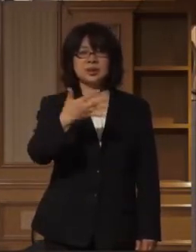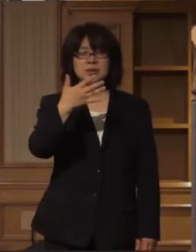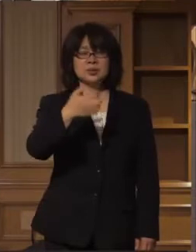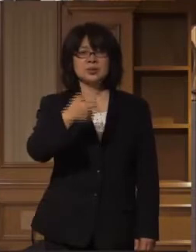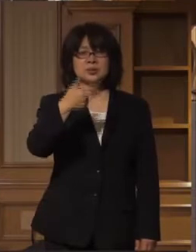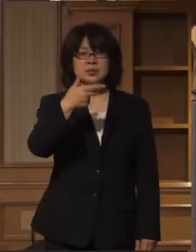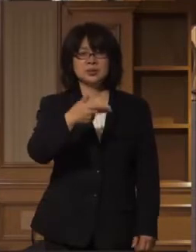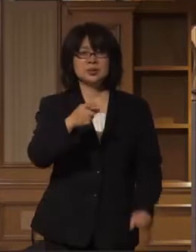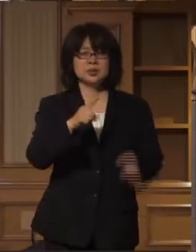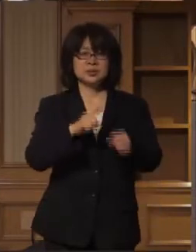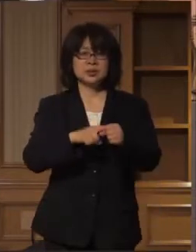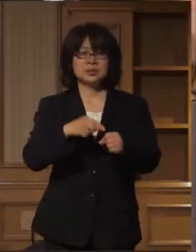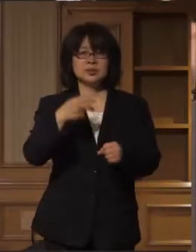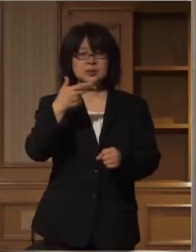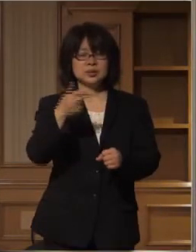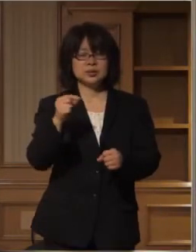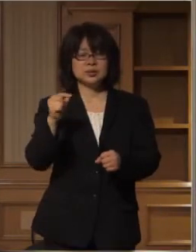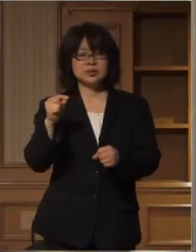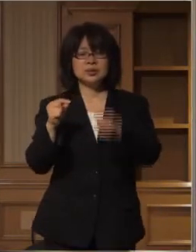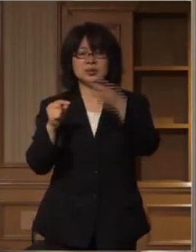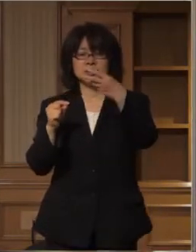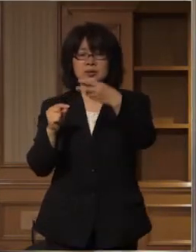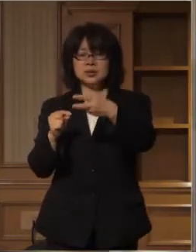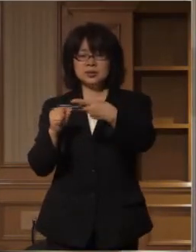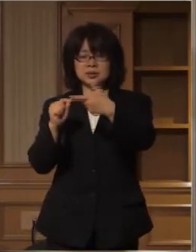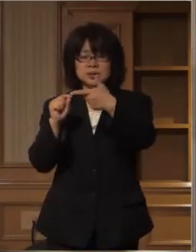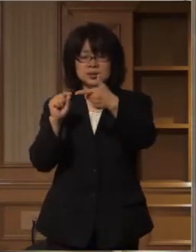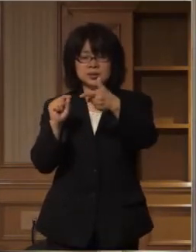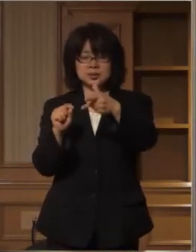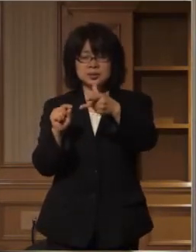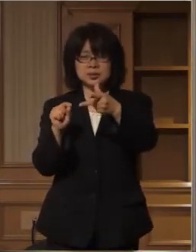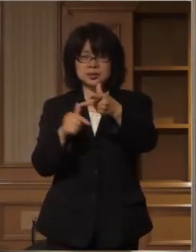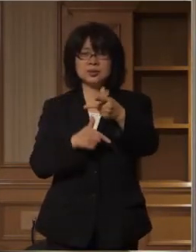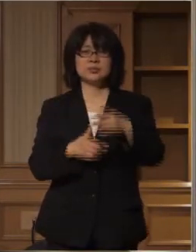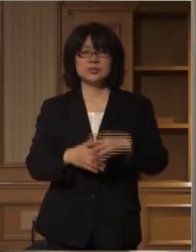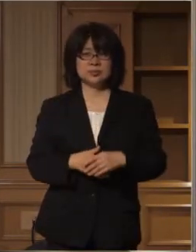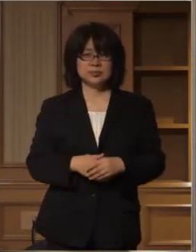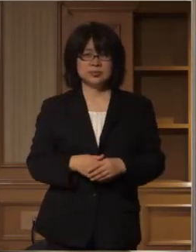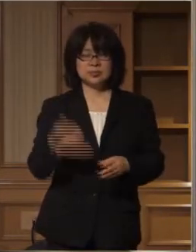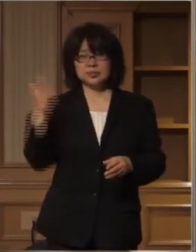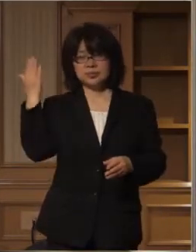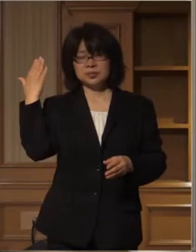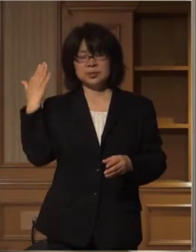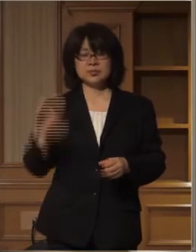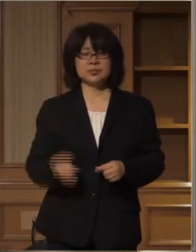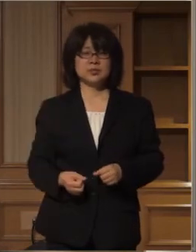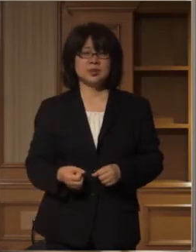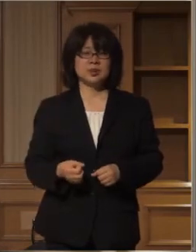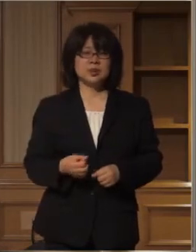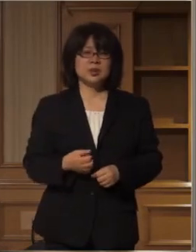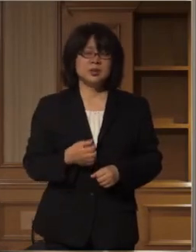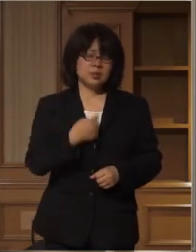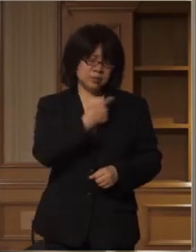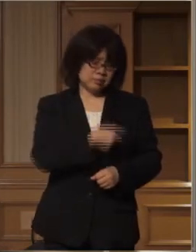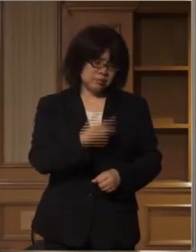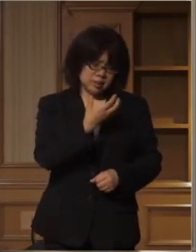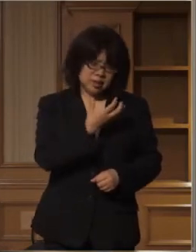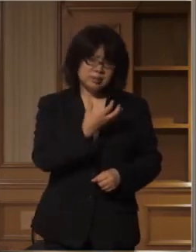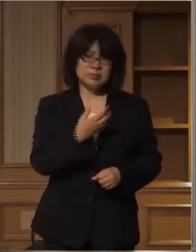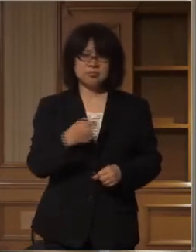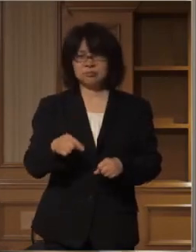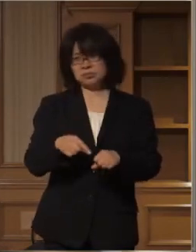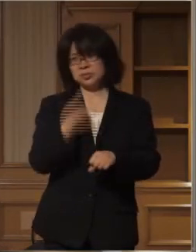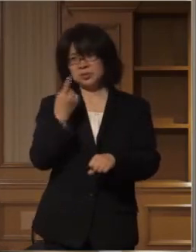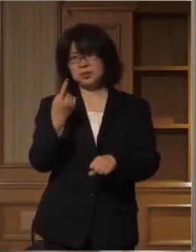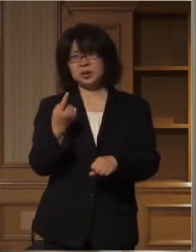件がありました。でそれは何かっていうと、クリスチャン新聞の一面に載ったんですけれども、インドネシアのシトボンドっていう、その東